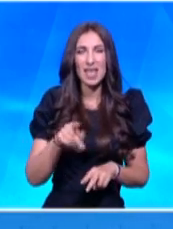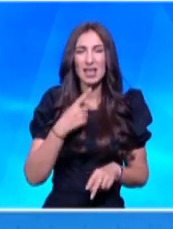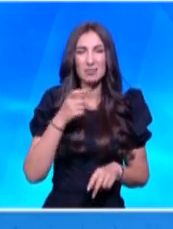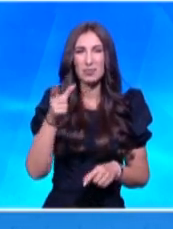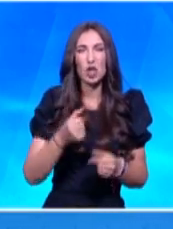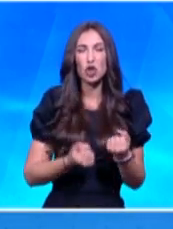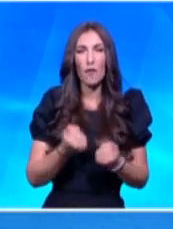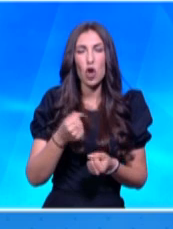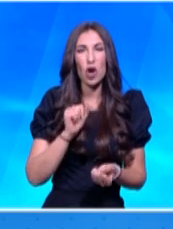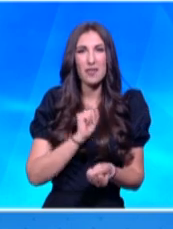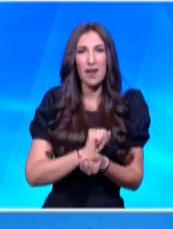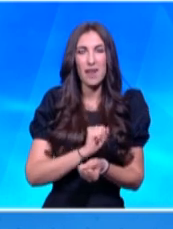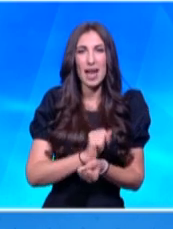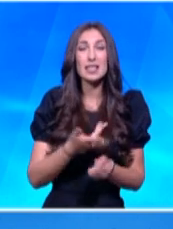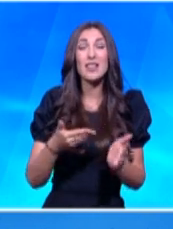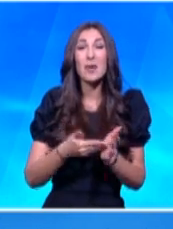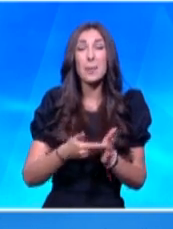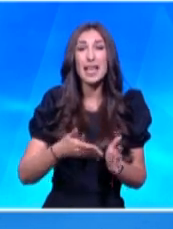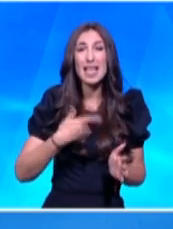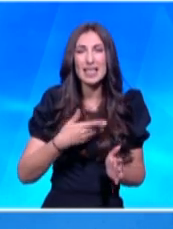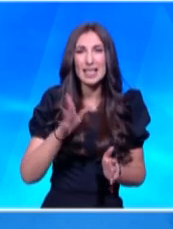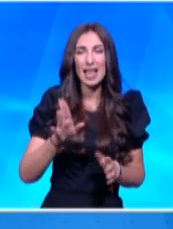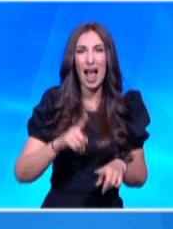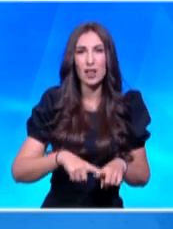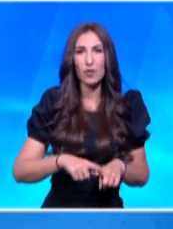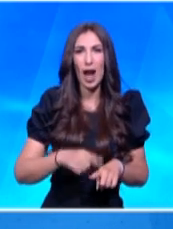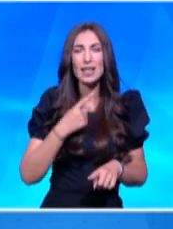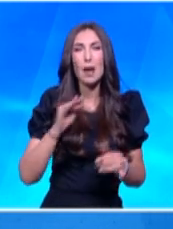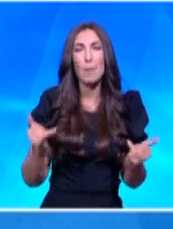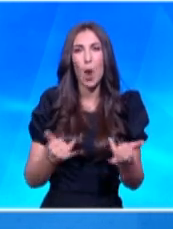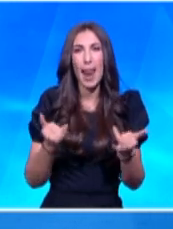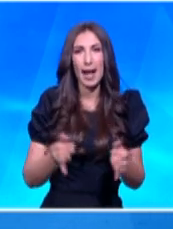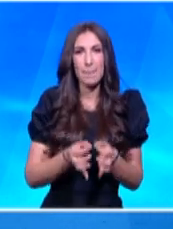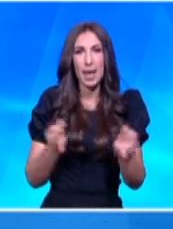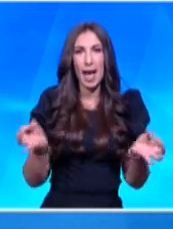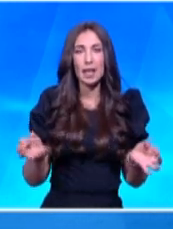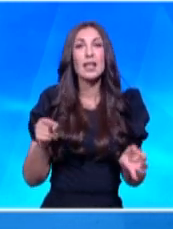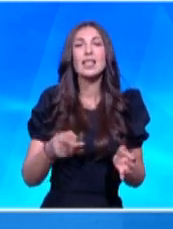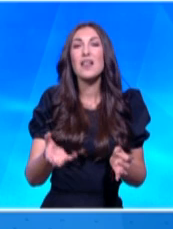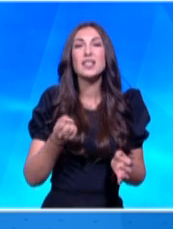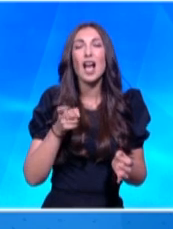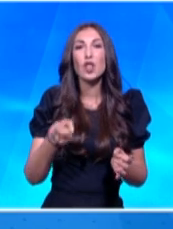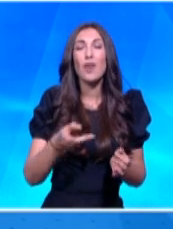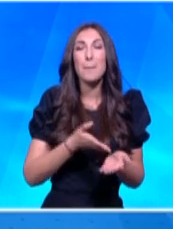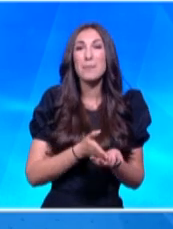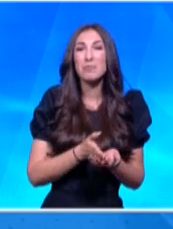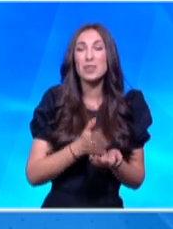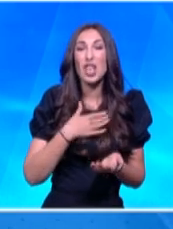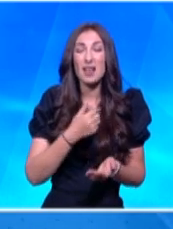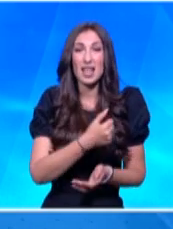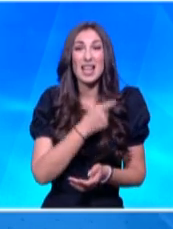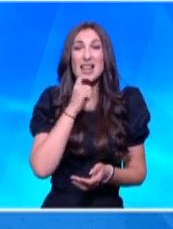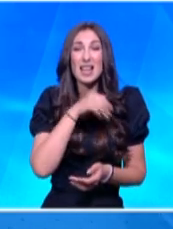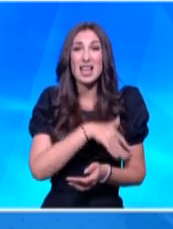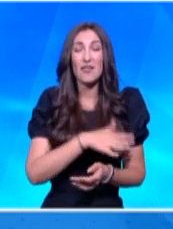в ареста, въпреки исканията на неговият адвокат за по-лека мярка. Те взеха предвид това, че в кръвта му има наличие на